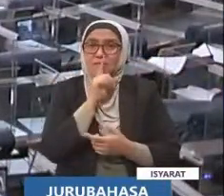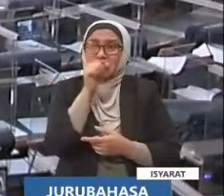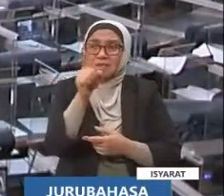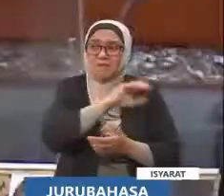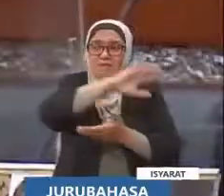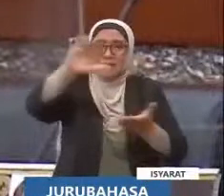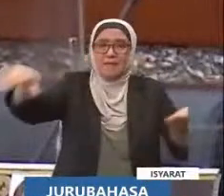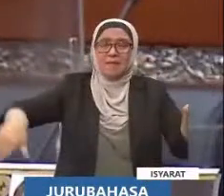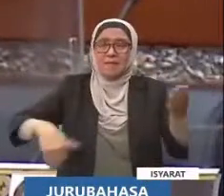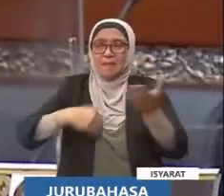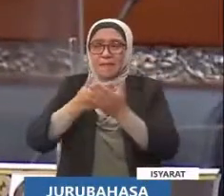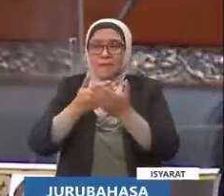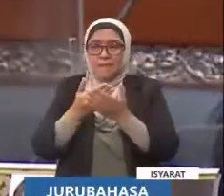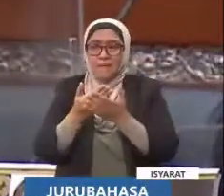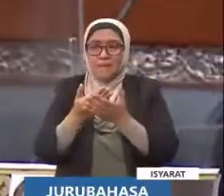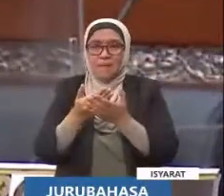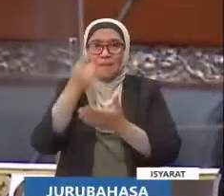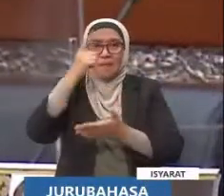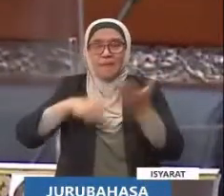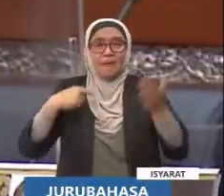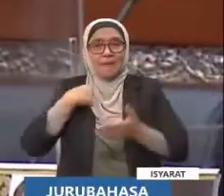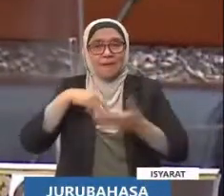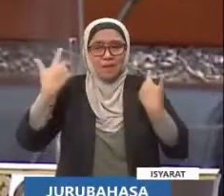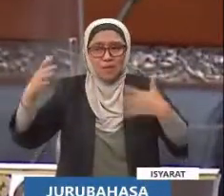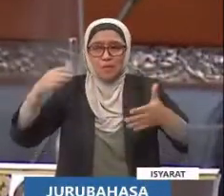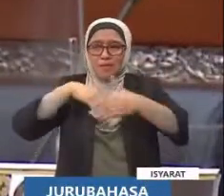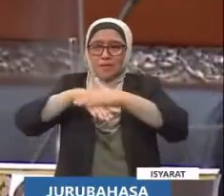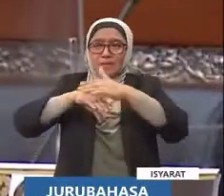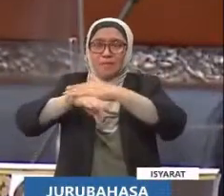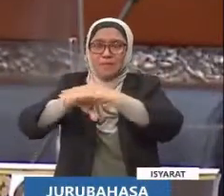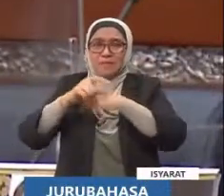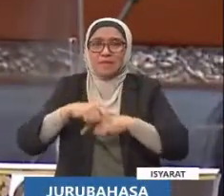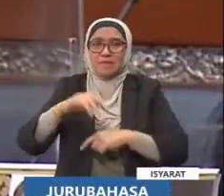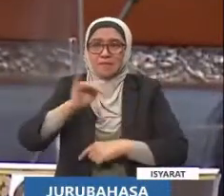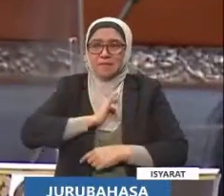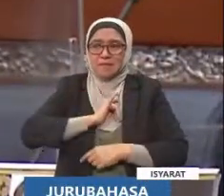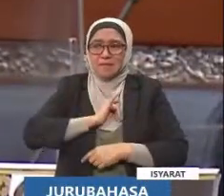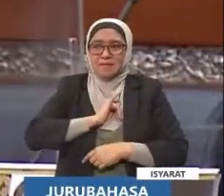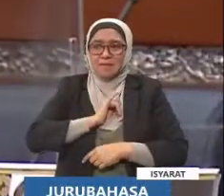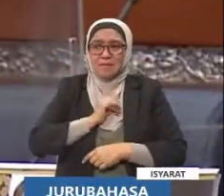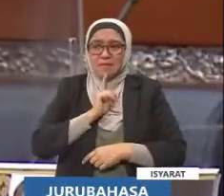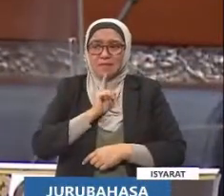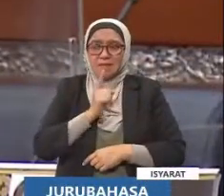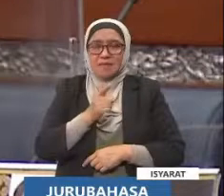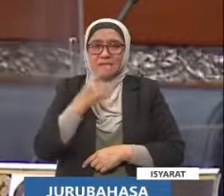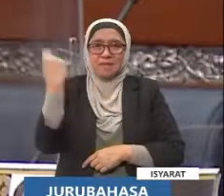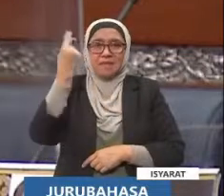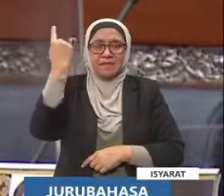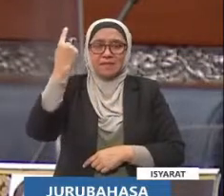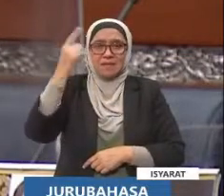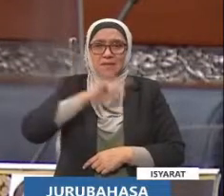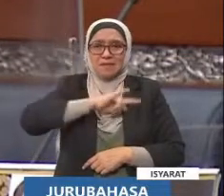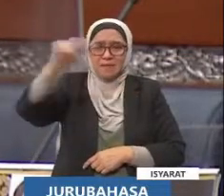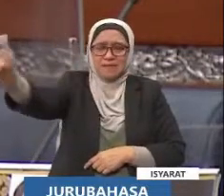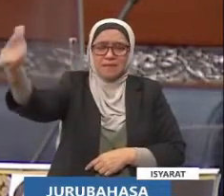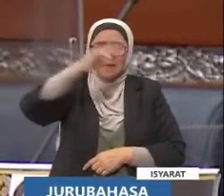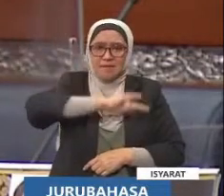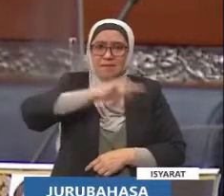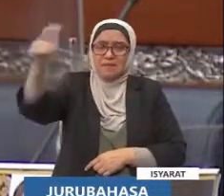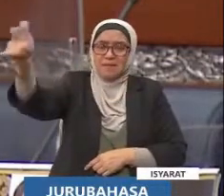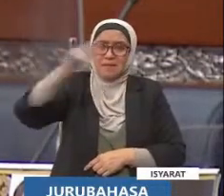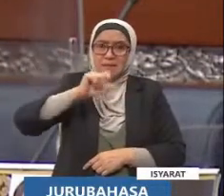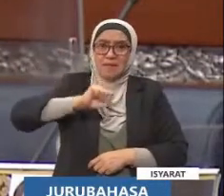keseluruhannya apa yang kita telah lalui Saya memang berulang kali daripada Sabah ke